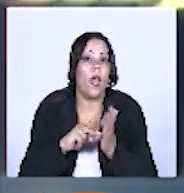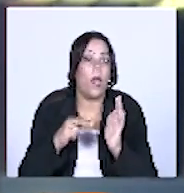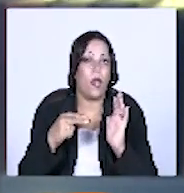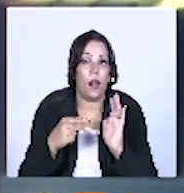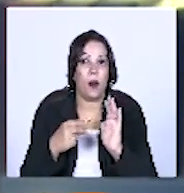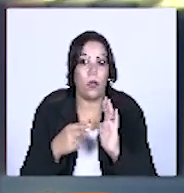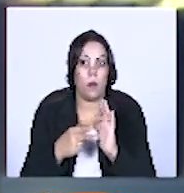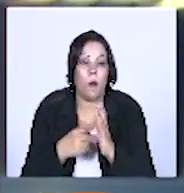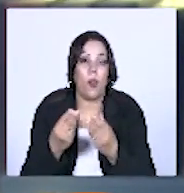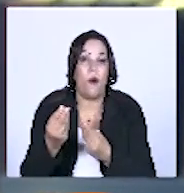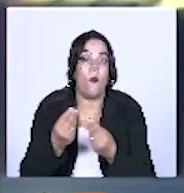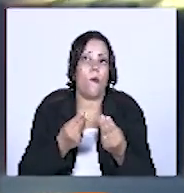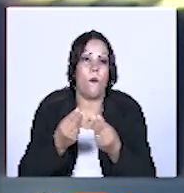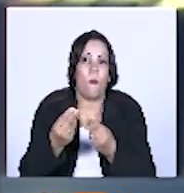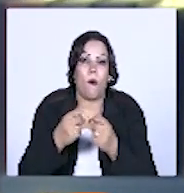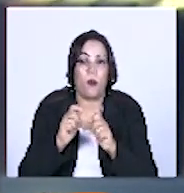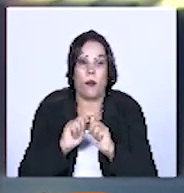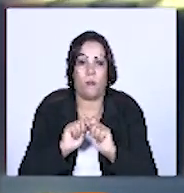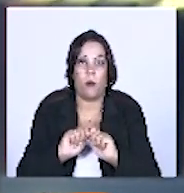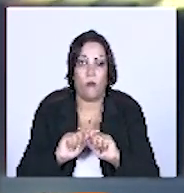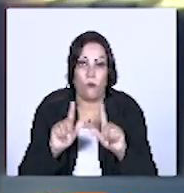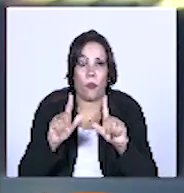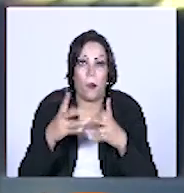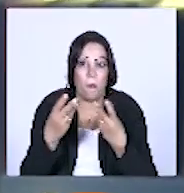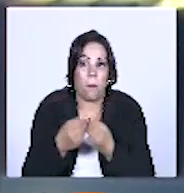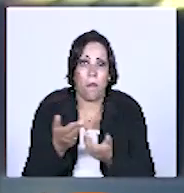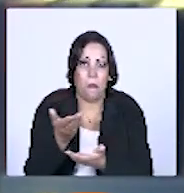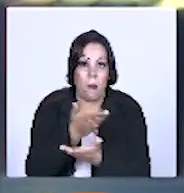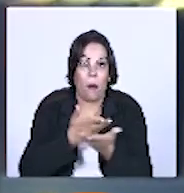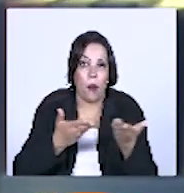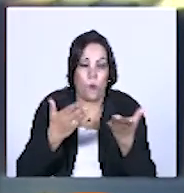وجرى حوار مفتوح معهم